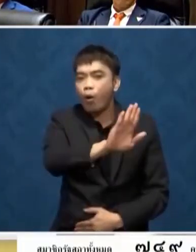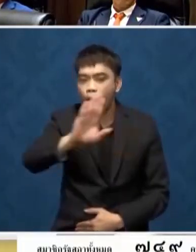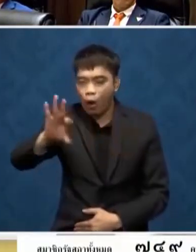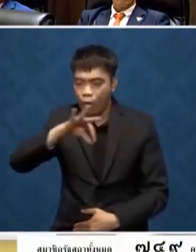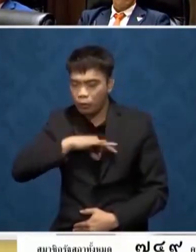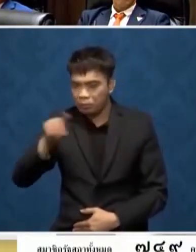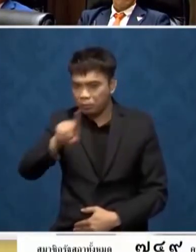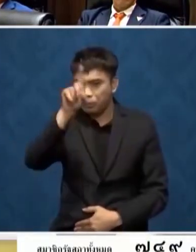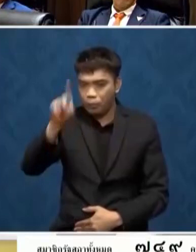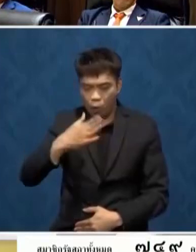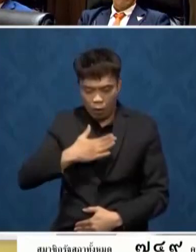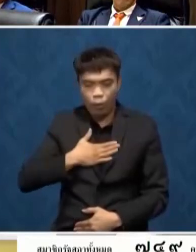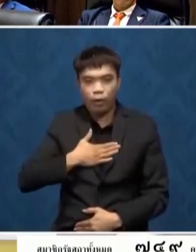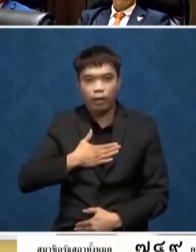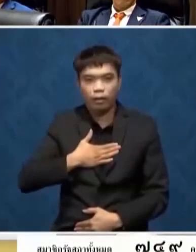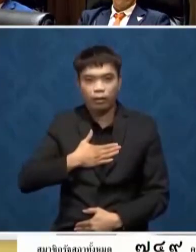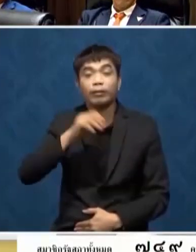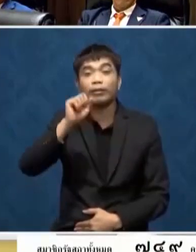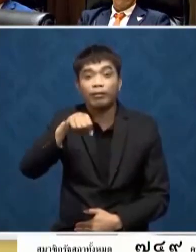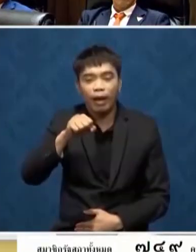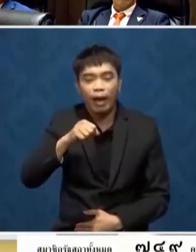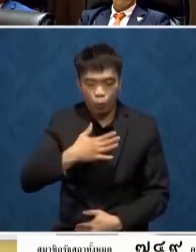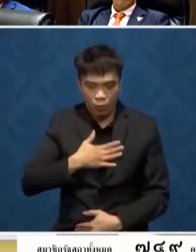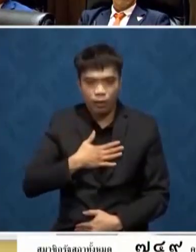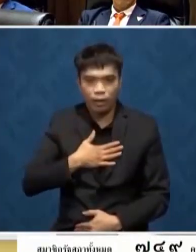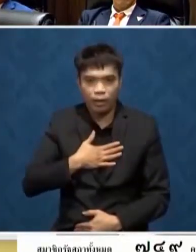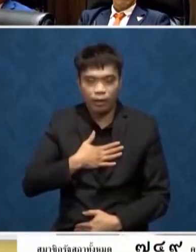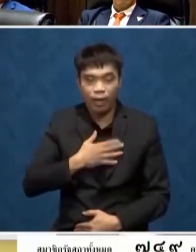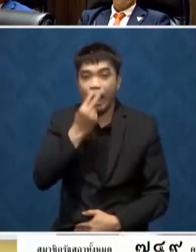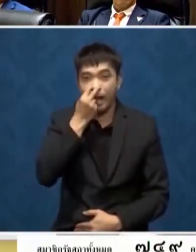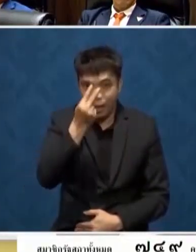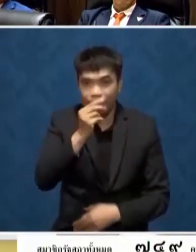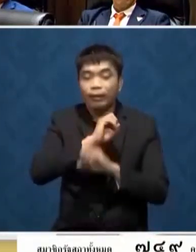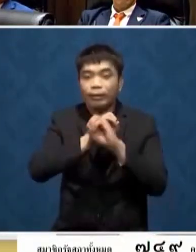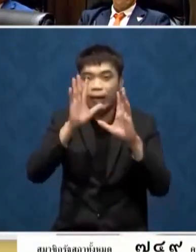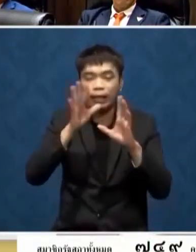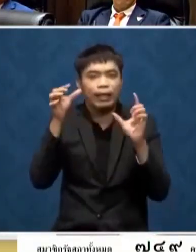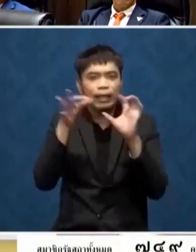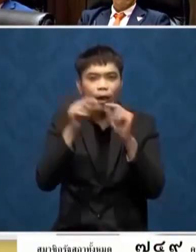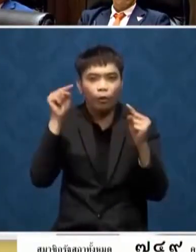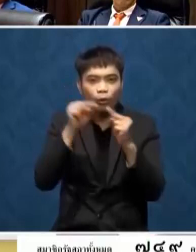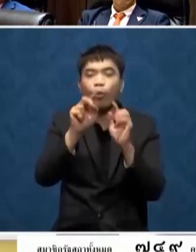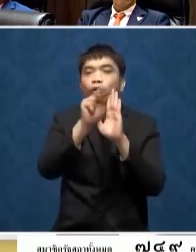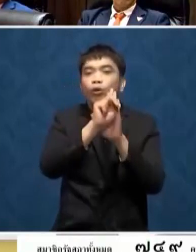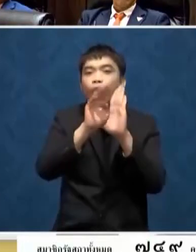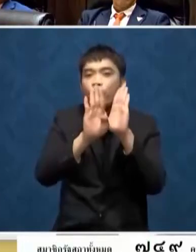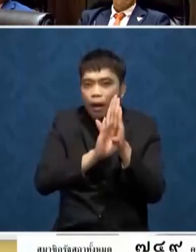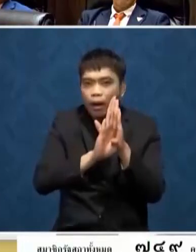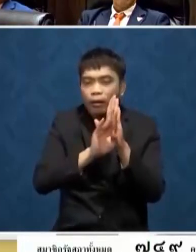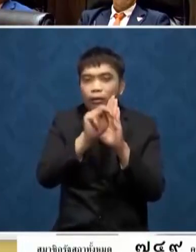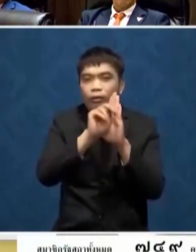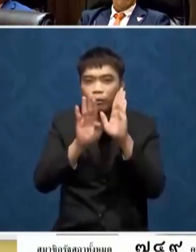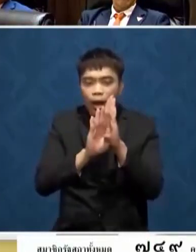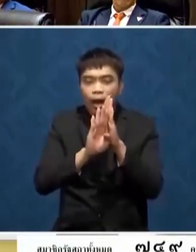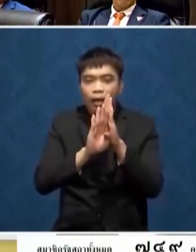ใจในตัวผมแล้ววันนี้ก็แสดงให้เห็นให้ชัดว่าน่าจะเป็นเรื่องเกี่ยวกับนโยบายน่าจะเป็นเรื่องเกี่ยวกับ